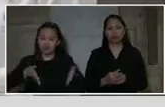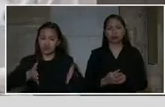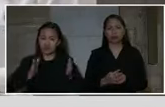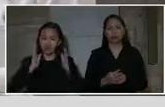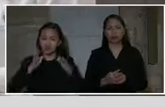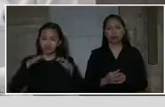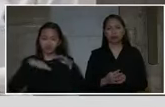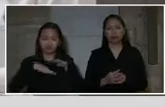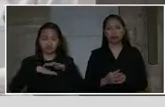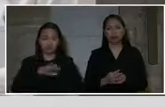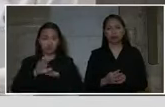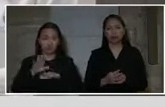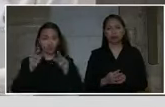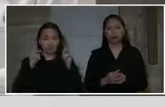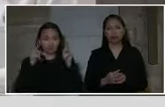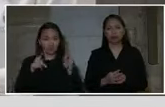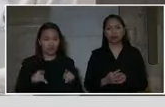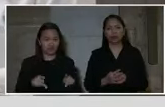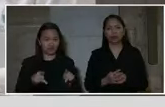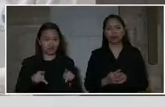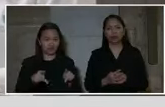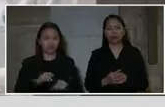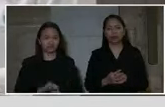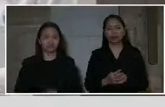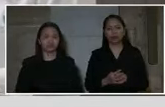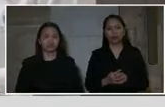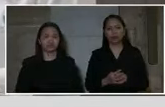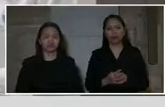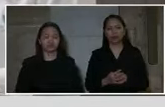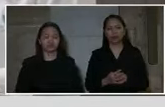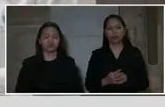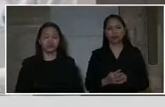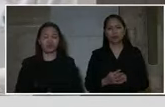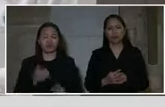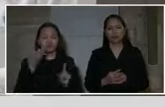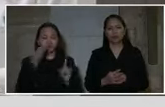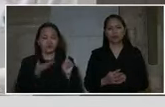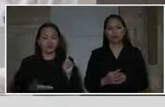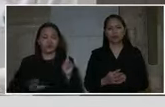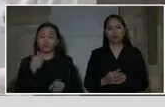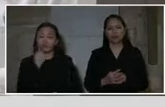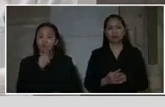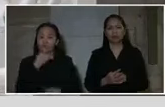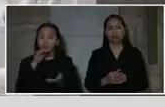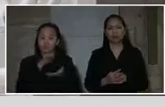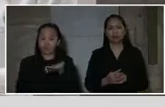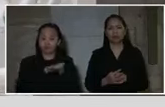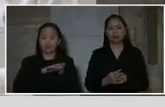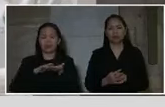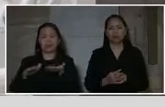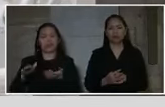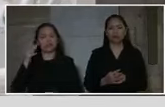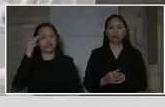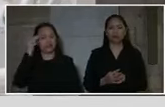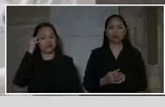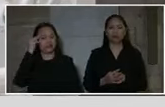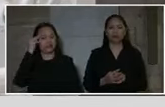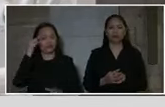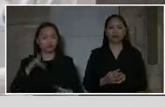tutulutang pumasok na tao? Siya na malinis ang isip at